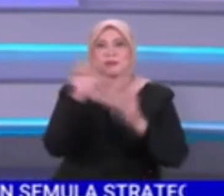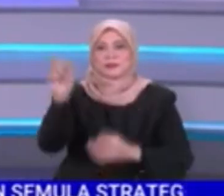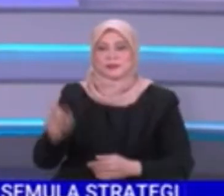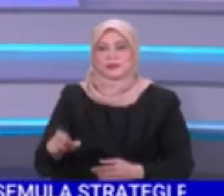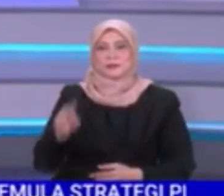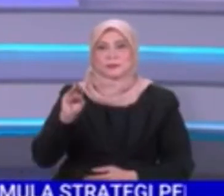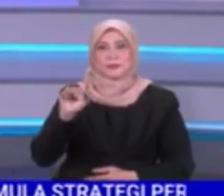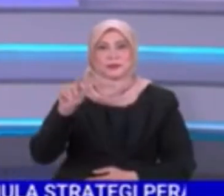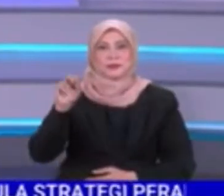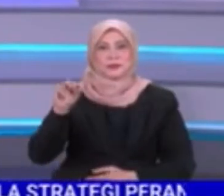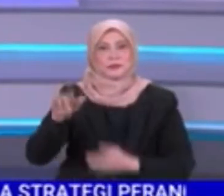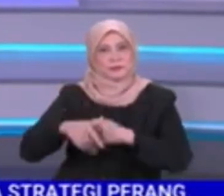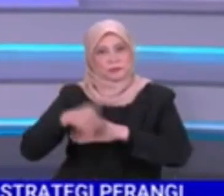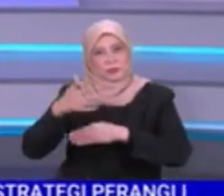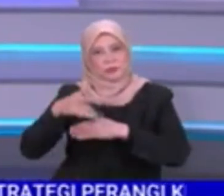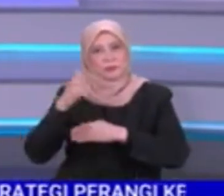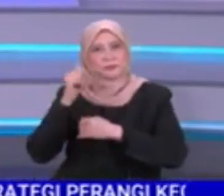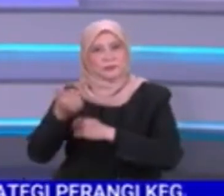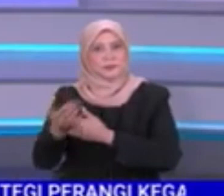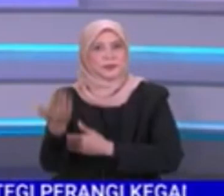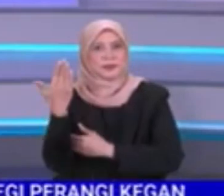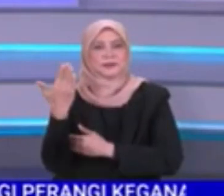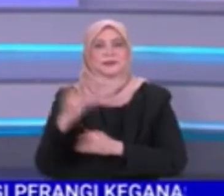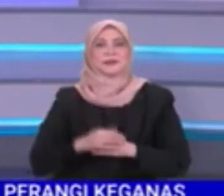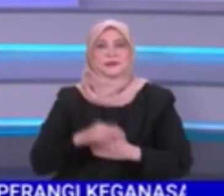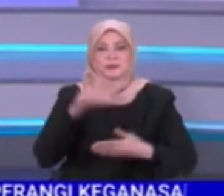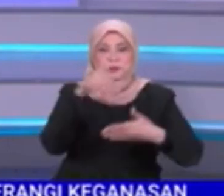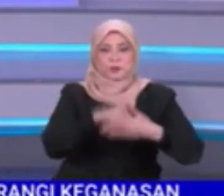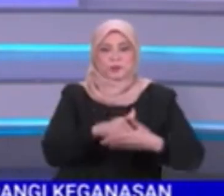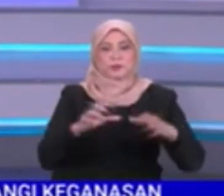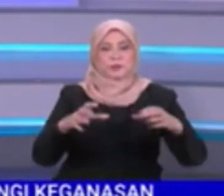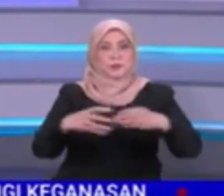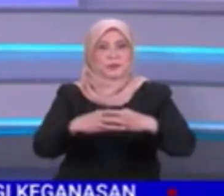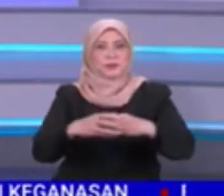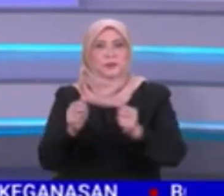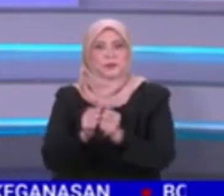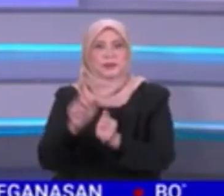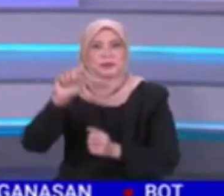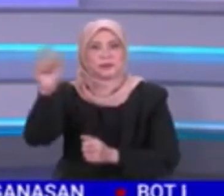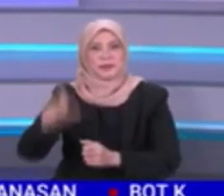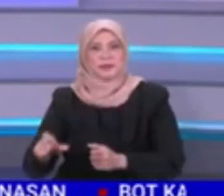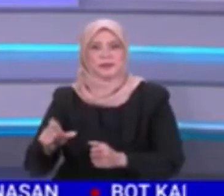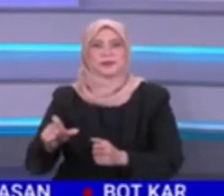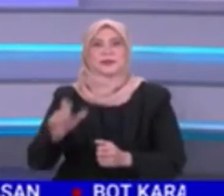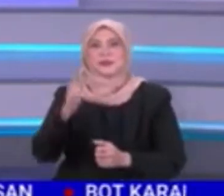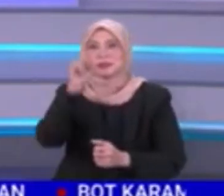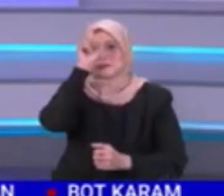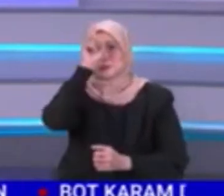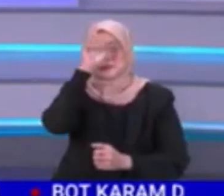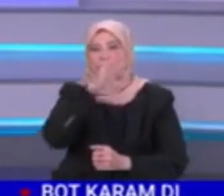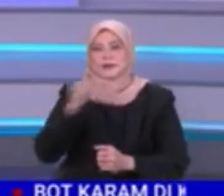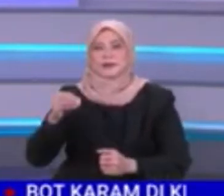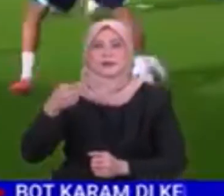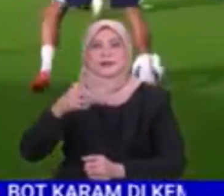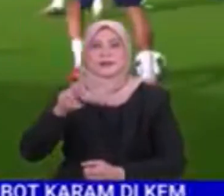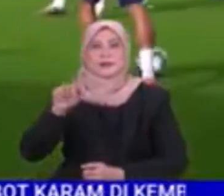Milan awal pagi eso dalam game ini diundi dalam komplain bersama Itali Jerman dan hungry